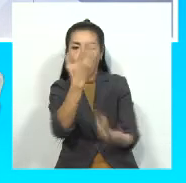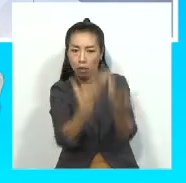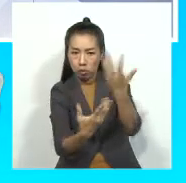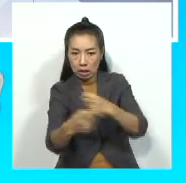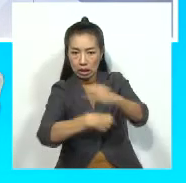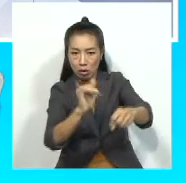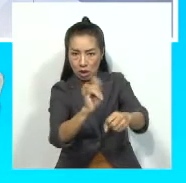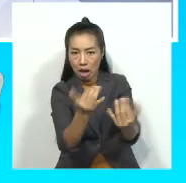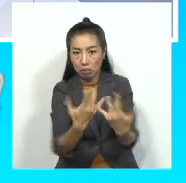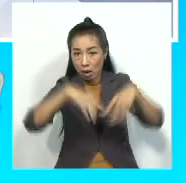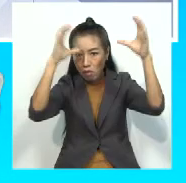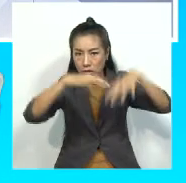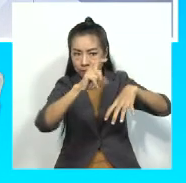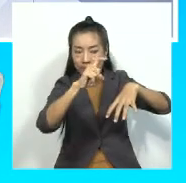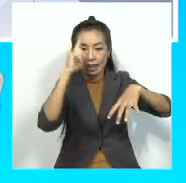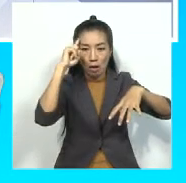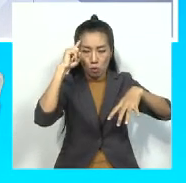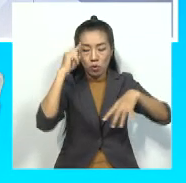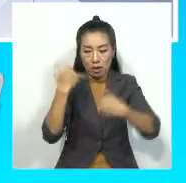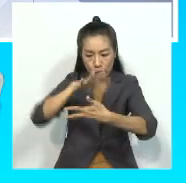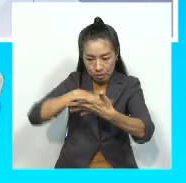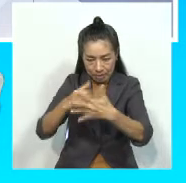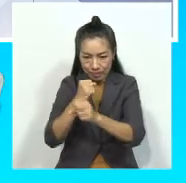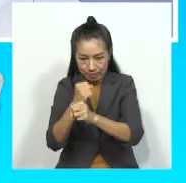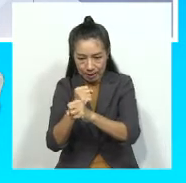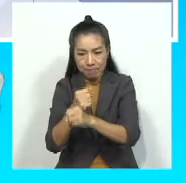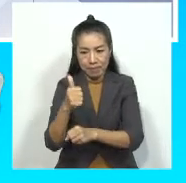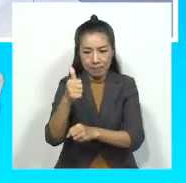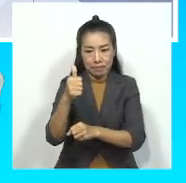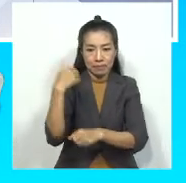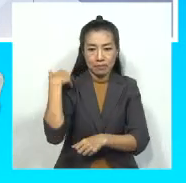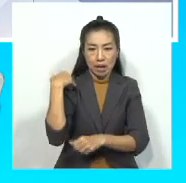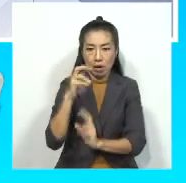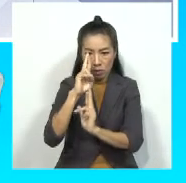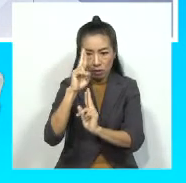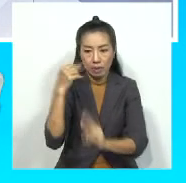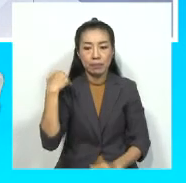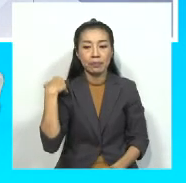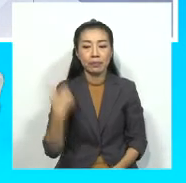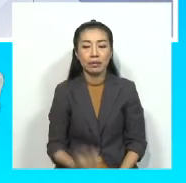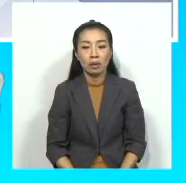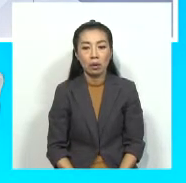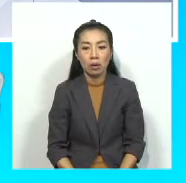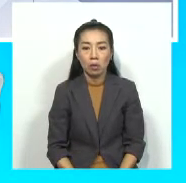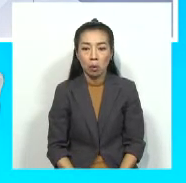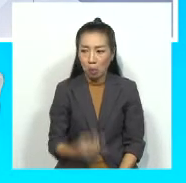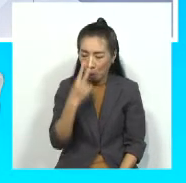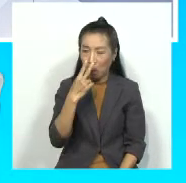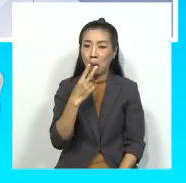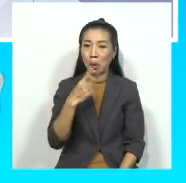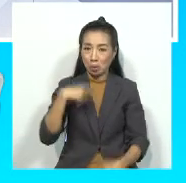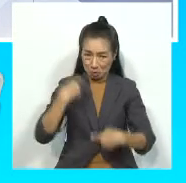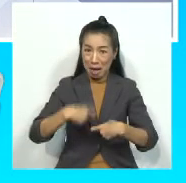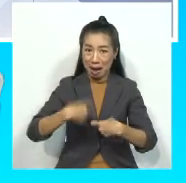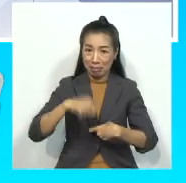ผลเกิดผลกระทบตรงนั้นเนี่ยเราพยายามทำเต็มที่ครับตรงนี้นะครับเราก็ต้องระวังด้วยนะครับ แต่ก็ฟังแบบนี้มันไม่ใช่เรื่อง